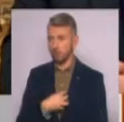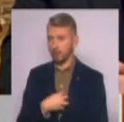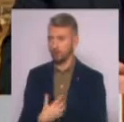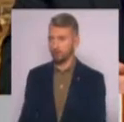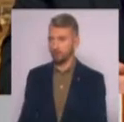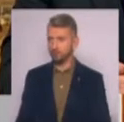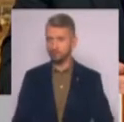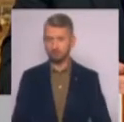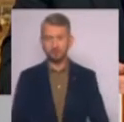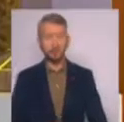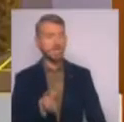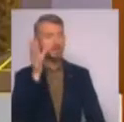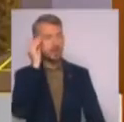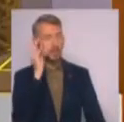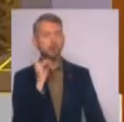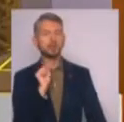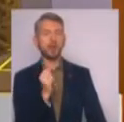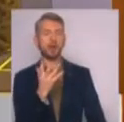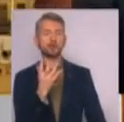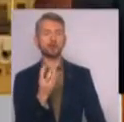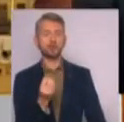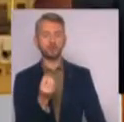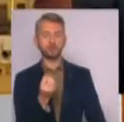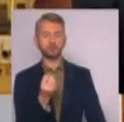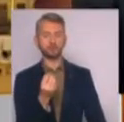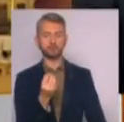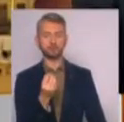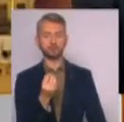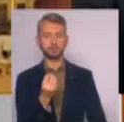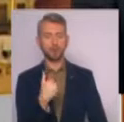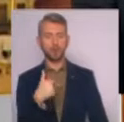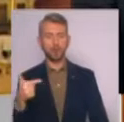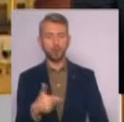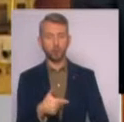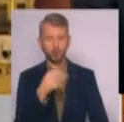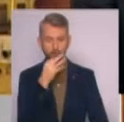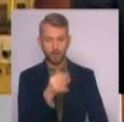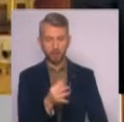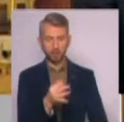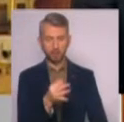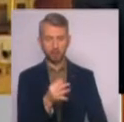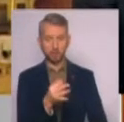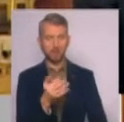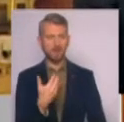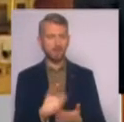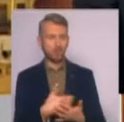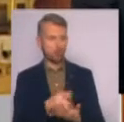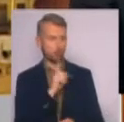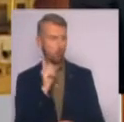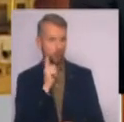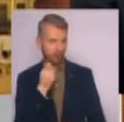Ну, зважаючи на ще... Ну, я грубо так скажу, відносно молодий